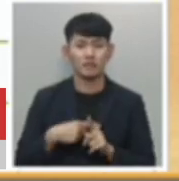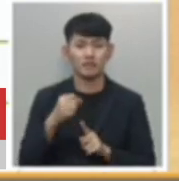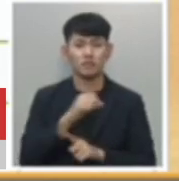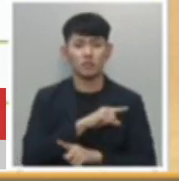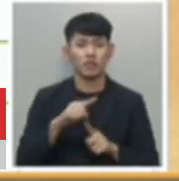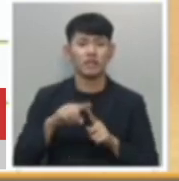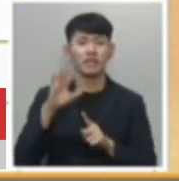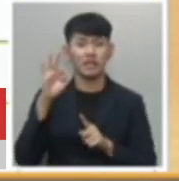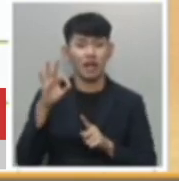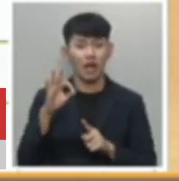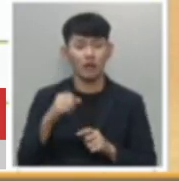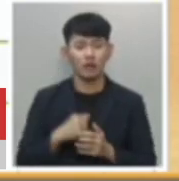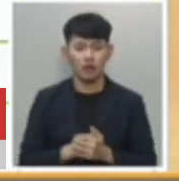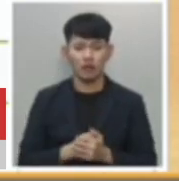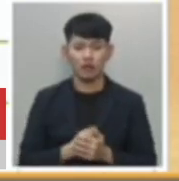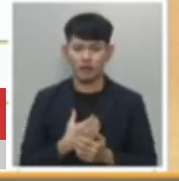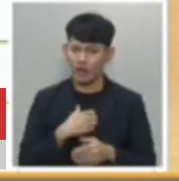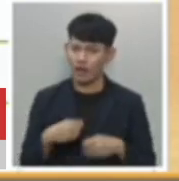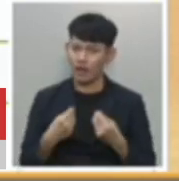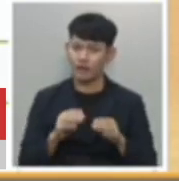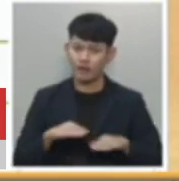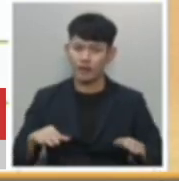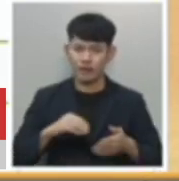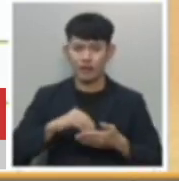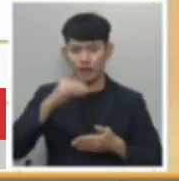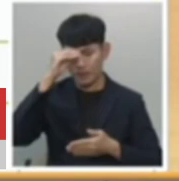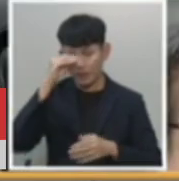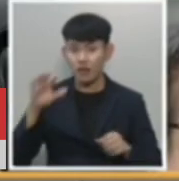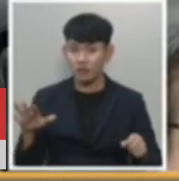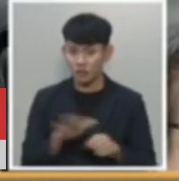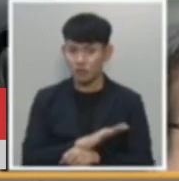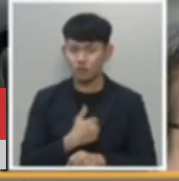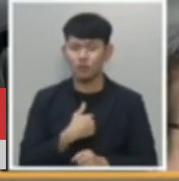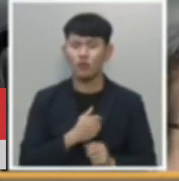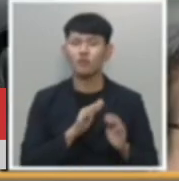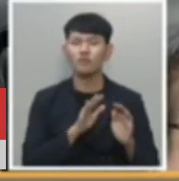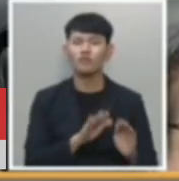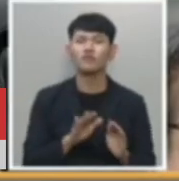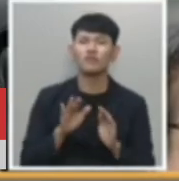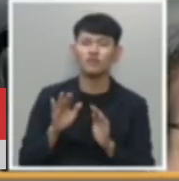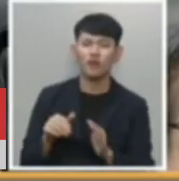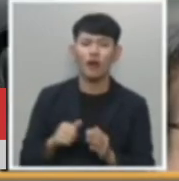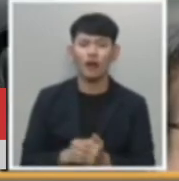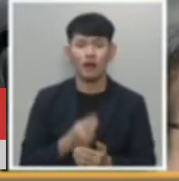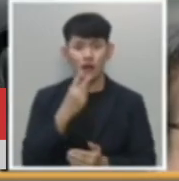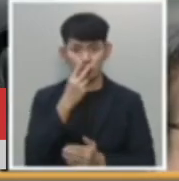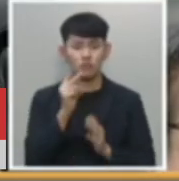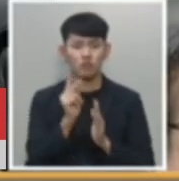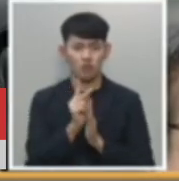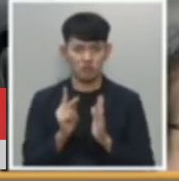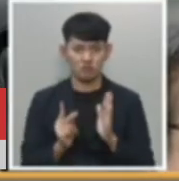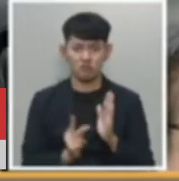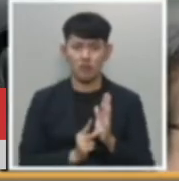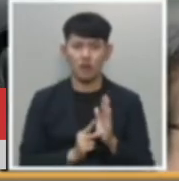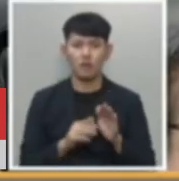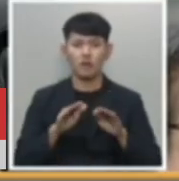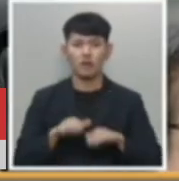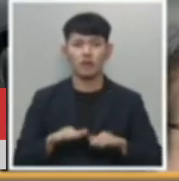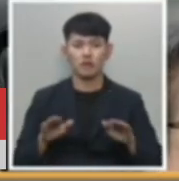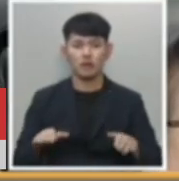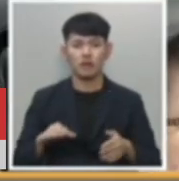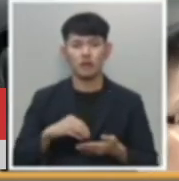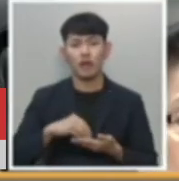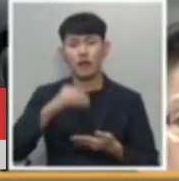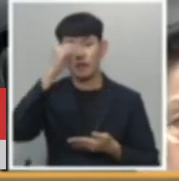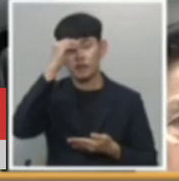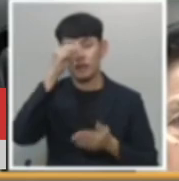นฉะนั้นโปรดฝากถึงท่านรัฐมนตรีศึกษาว่าให้ดูข้อกฎหมายว่านักเรียนเพราะว่าขอบข่าย